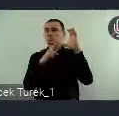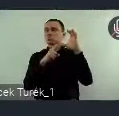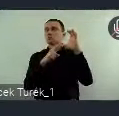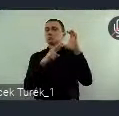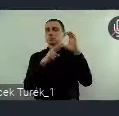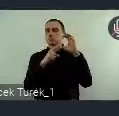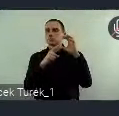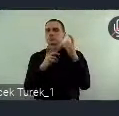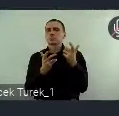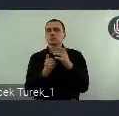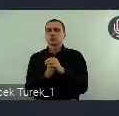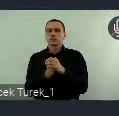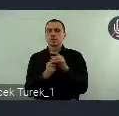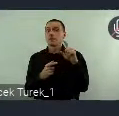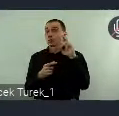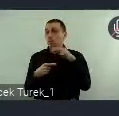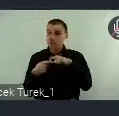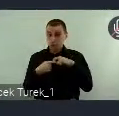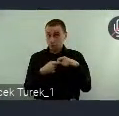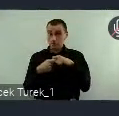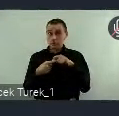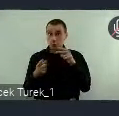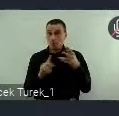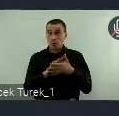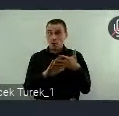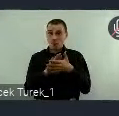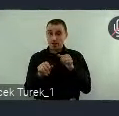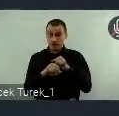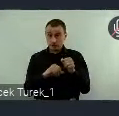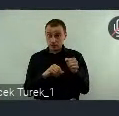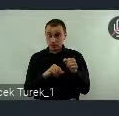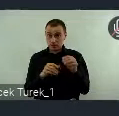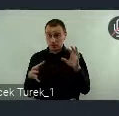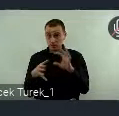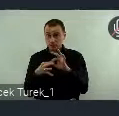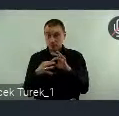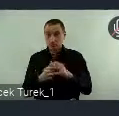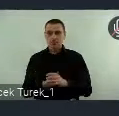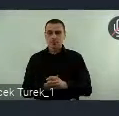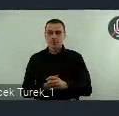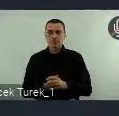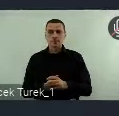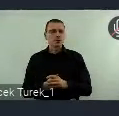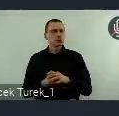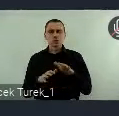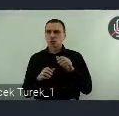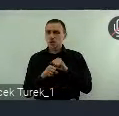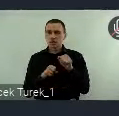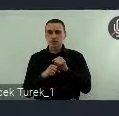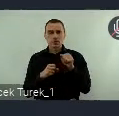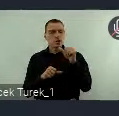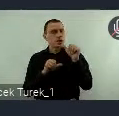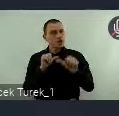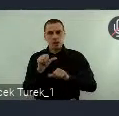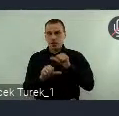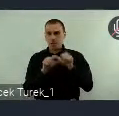pojawia w Polskim Związku głuchych czy jest zapewniony tłumacz języka migowego to jest bolączka wieloletnia osób